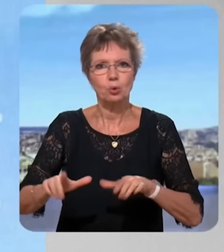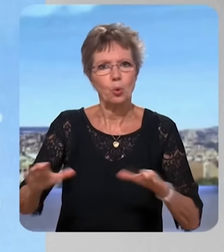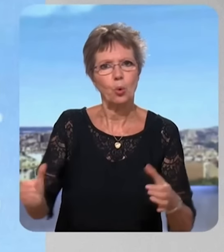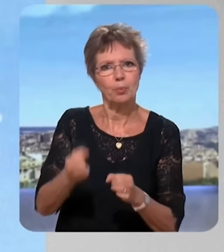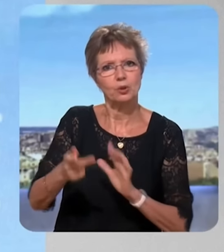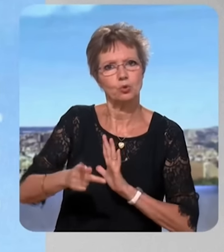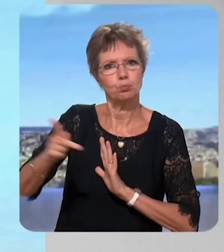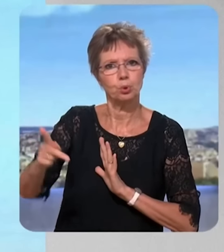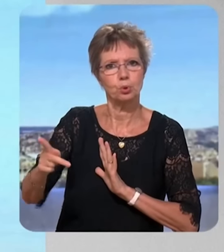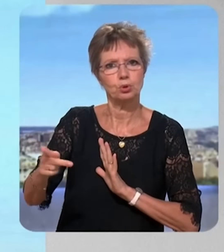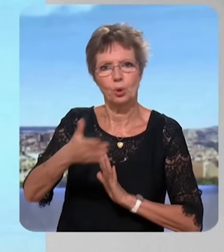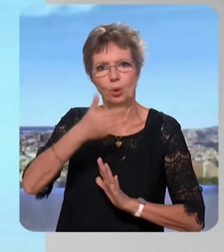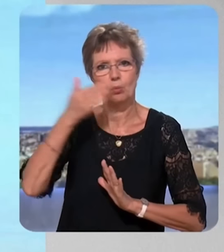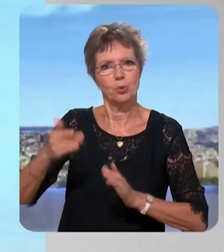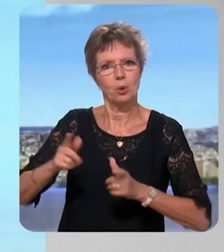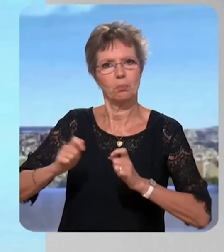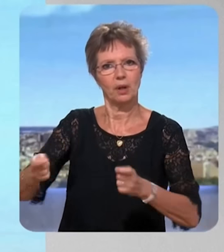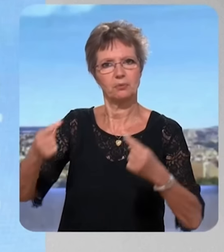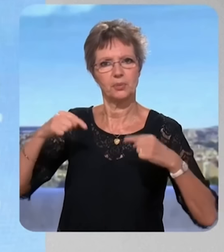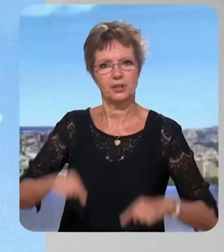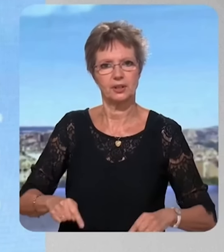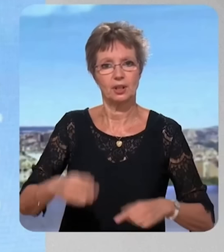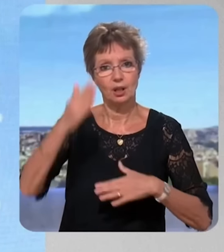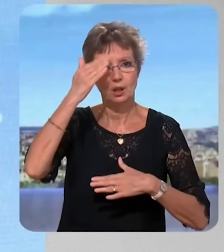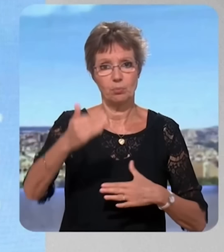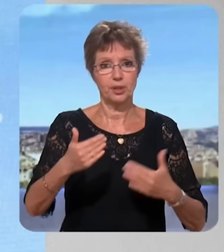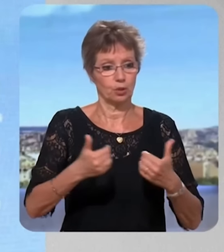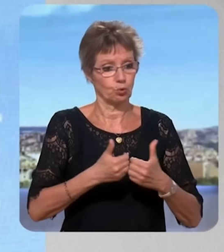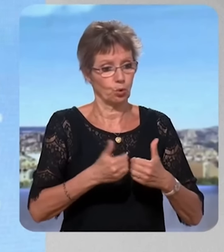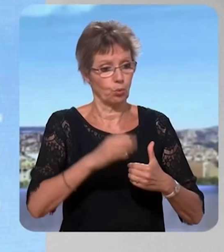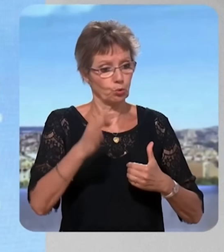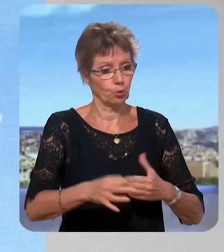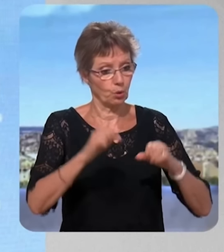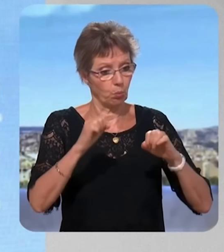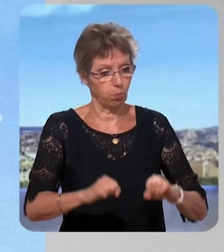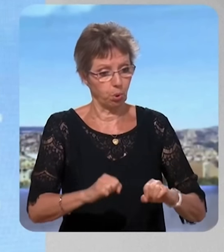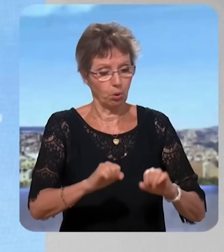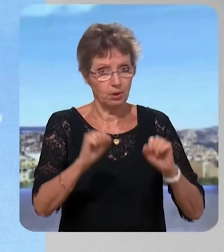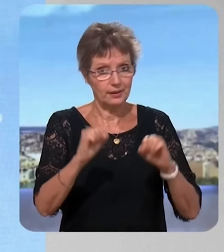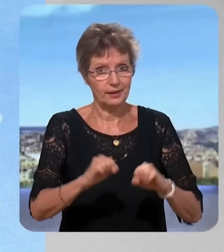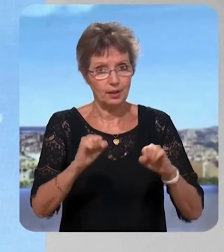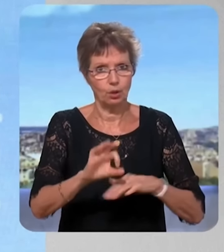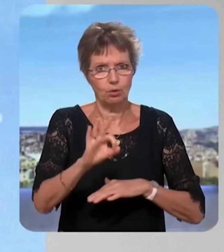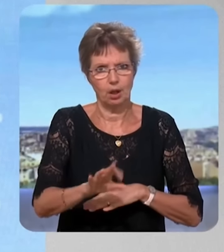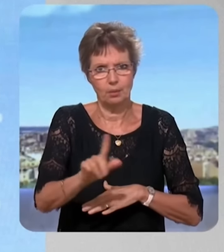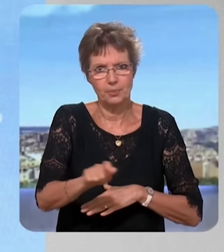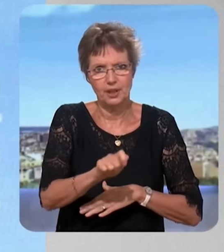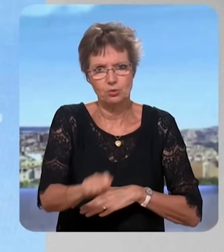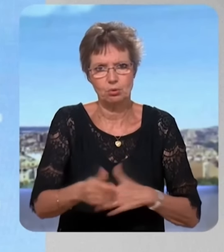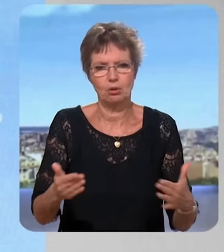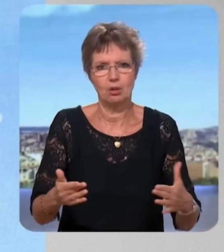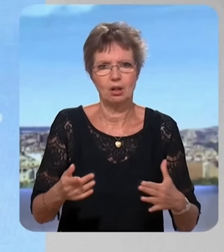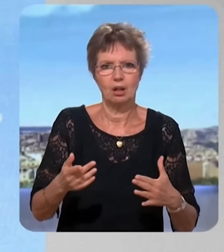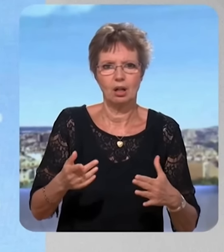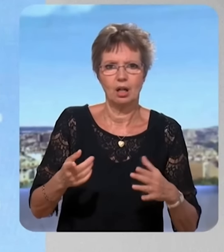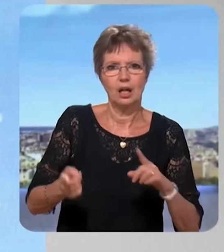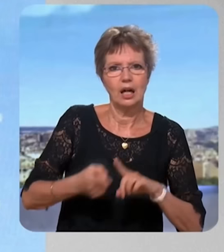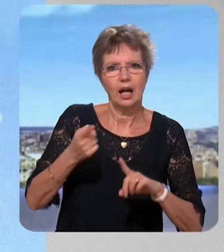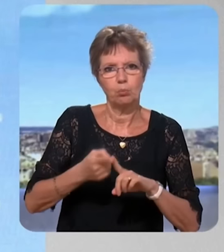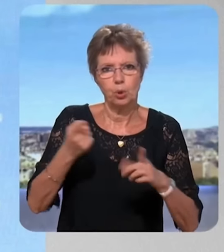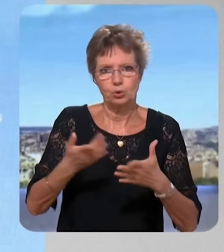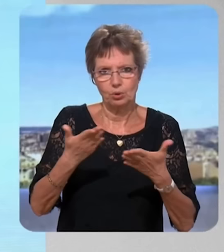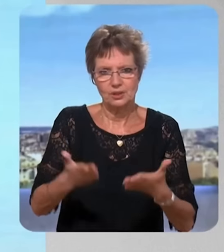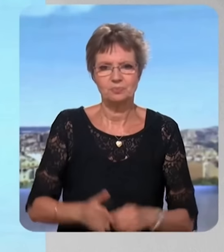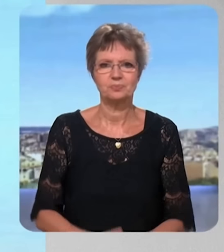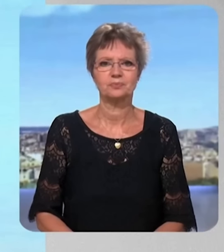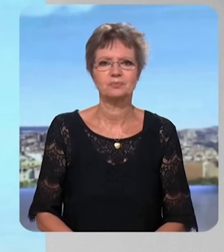Et voilà, j'irai là où je que vous pouvez servir, vous irez ? Oui, je serai,'irai là où je peux être utile, comme je l'ai toujours fait, bien évidemment, pour faire vivre aussi le courant que nous incarnons est le